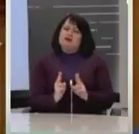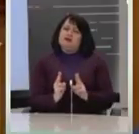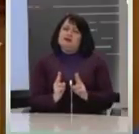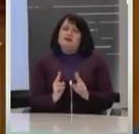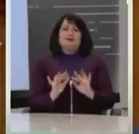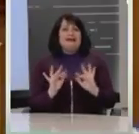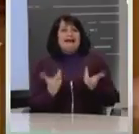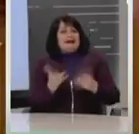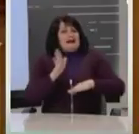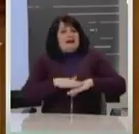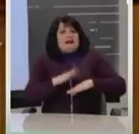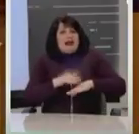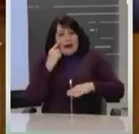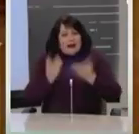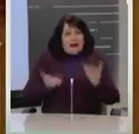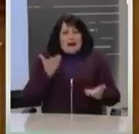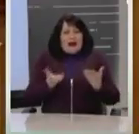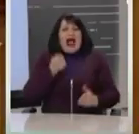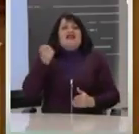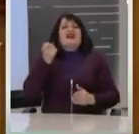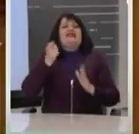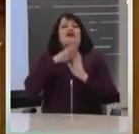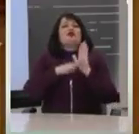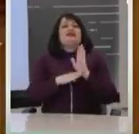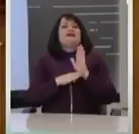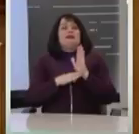εξαιτίας της εξισορρόπησης του ασφαλιστικού συστήματος,